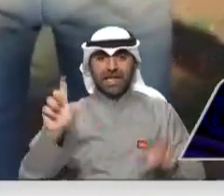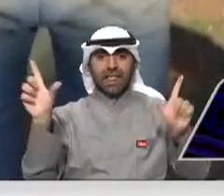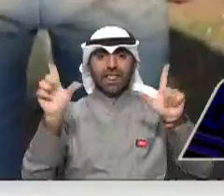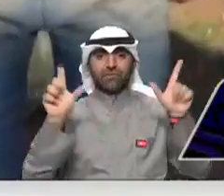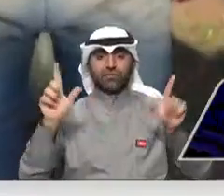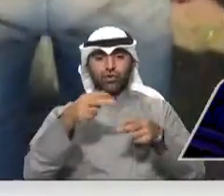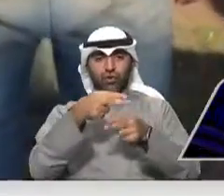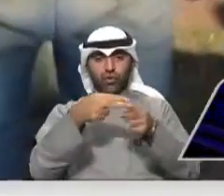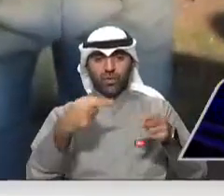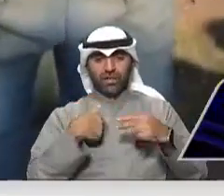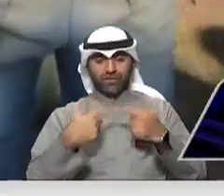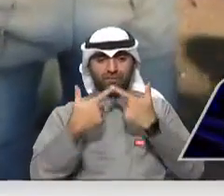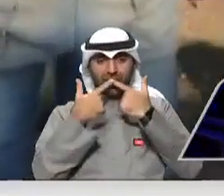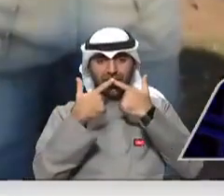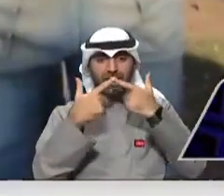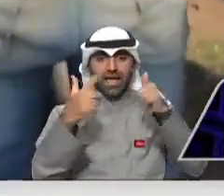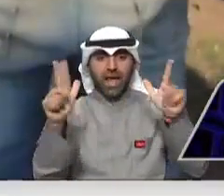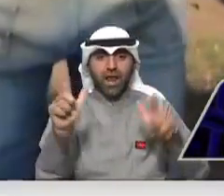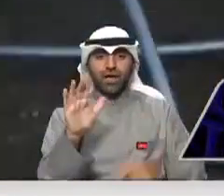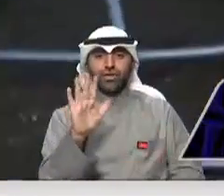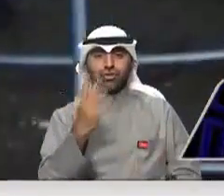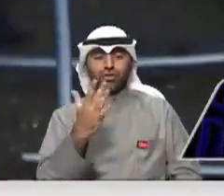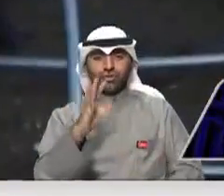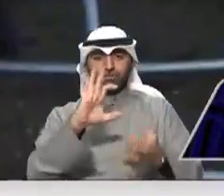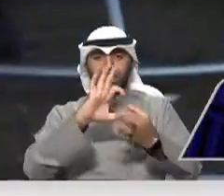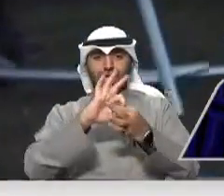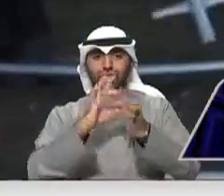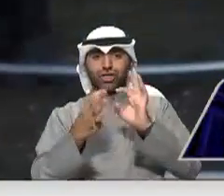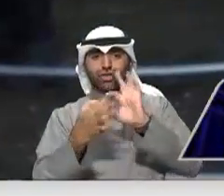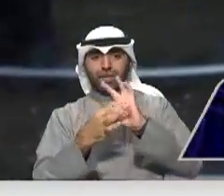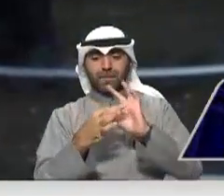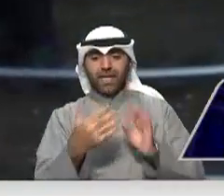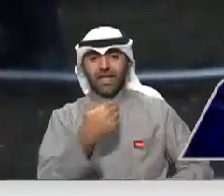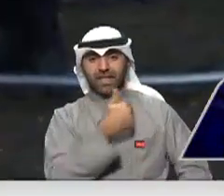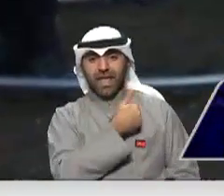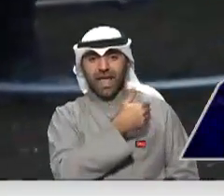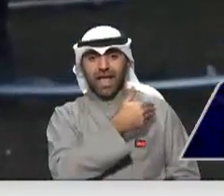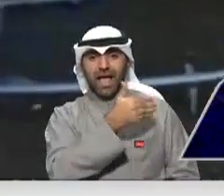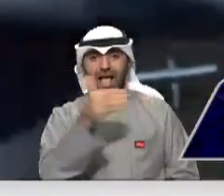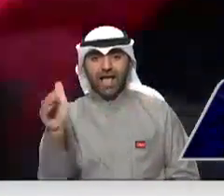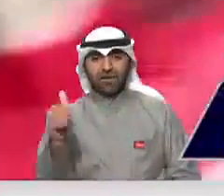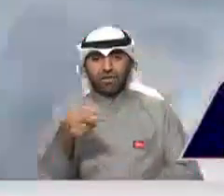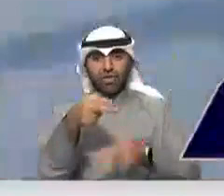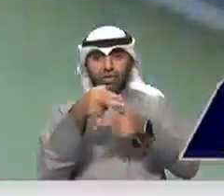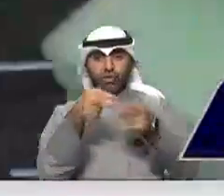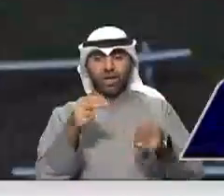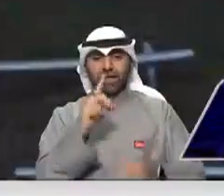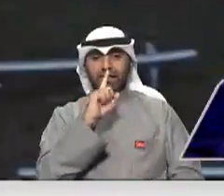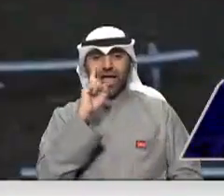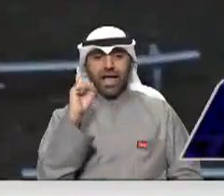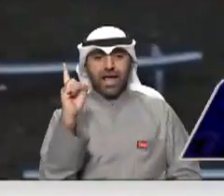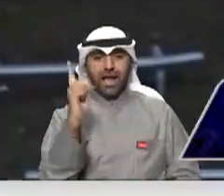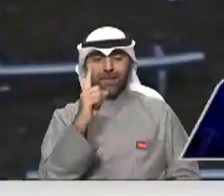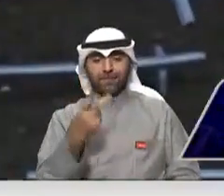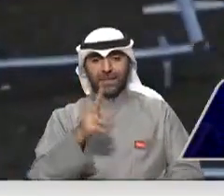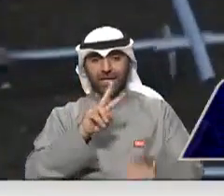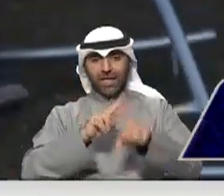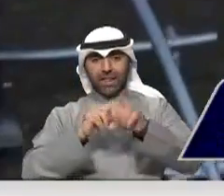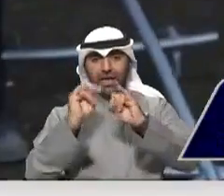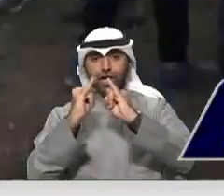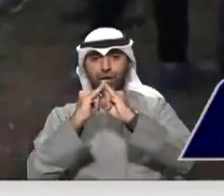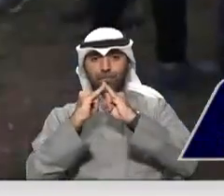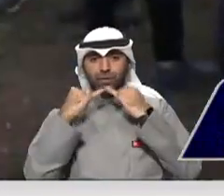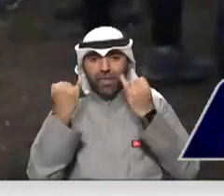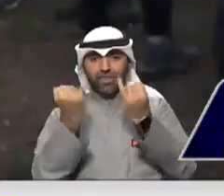من جمعيات الخيرية سواء داخل الكويت وخارجها والمنظمات الدولية في مساعدة أشقائنا